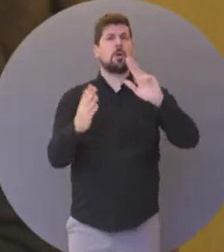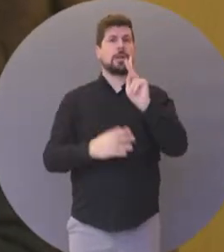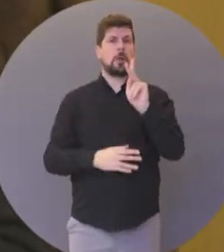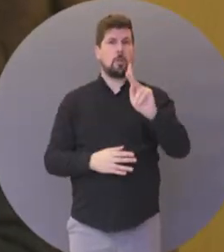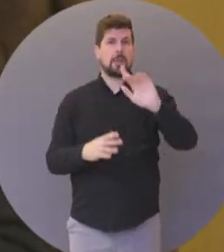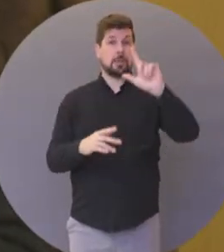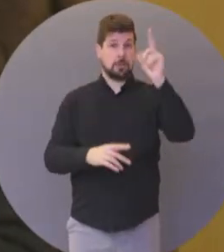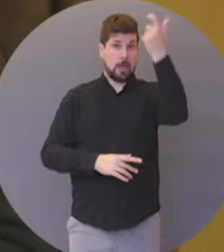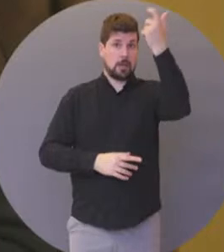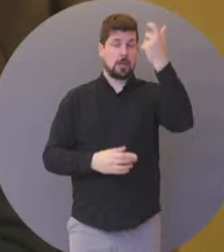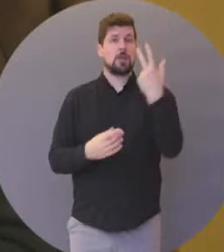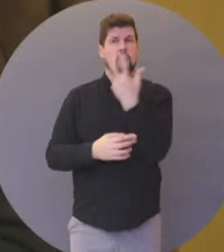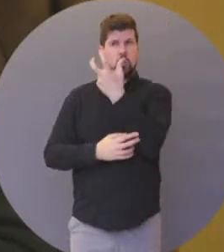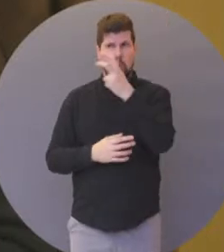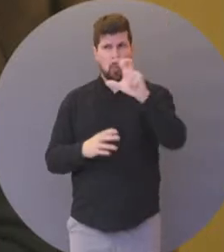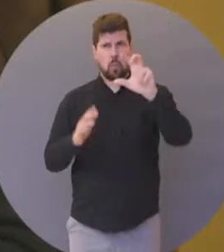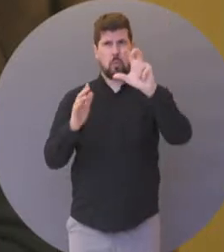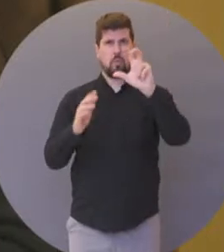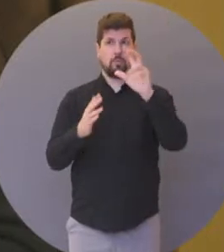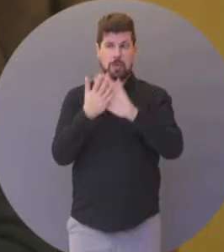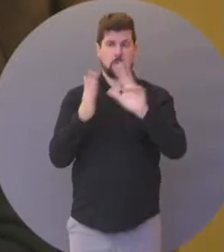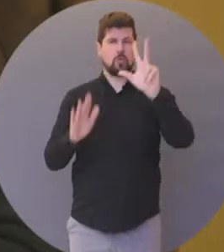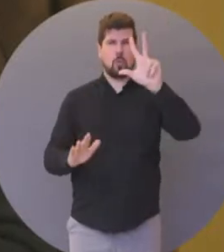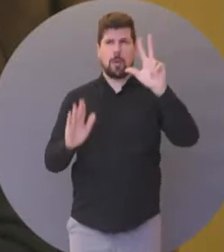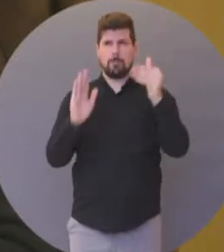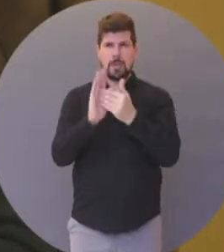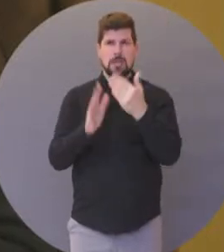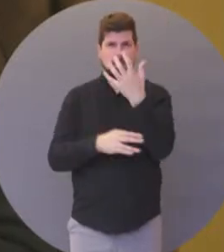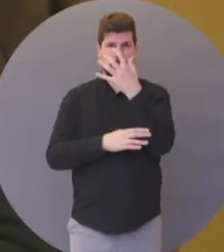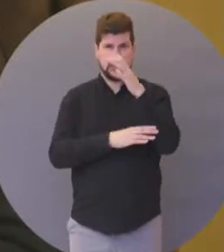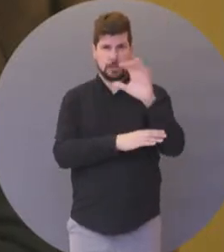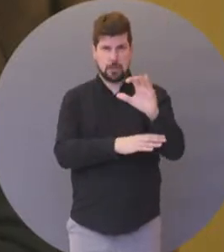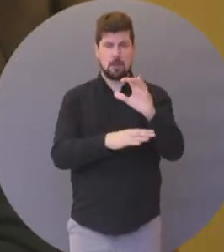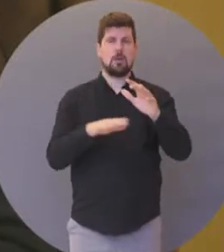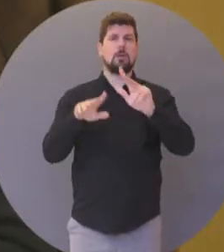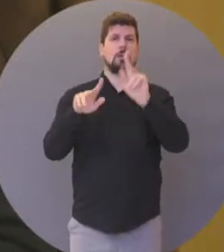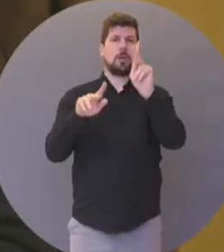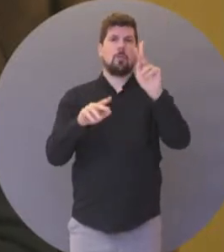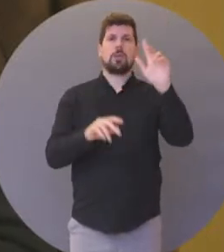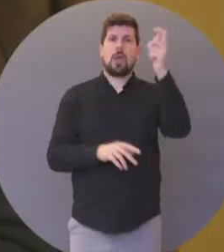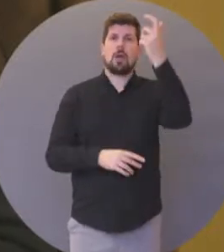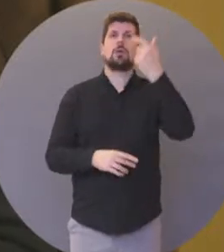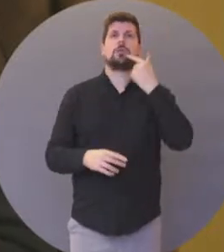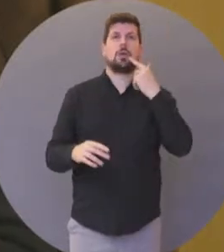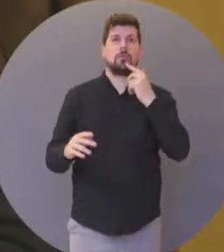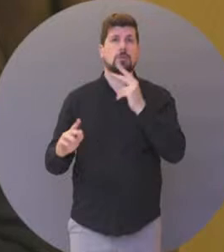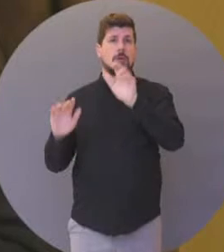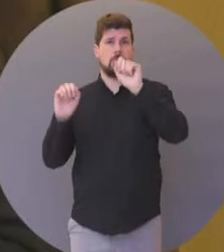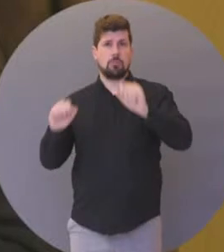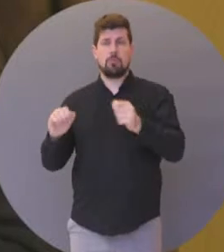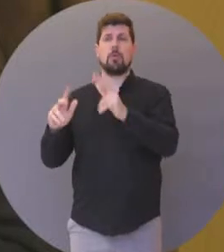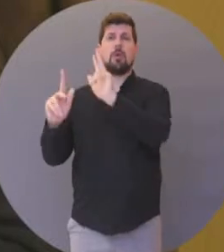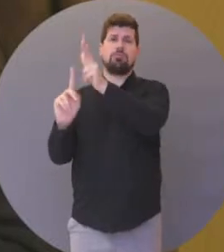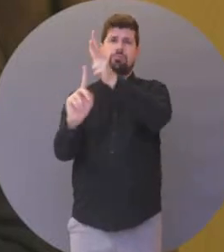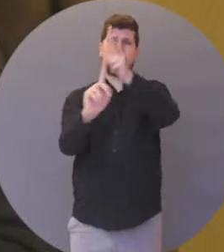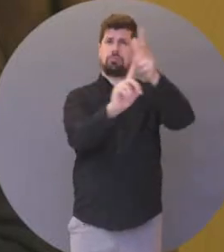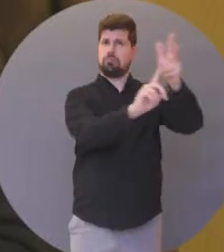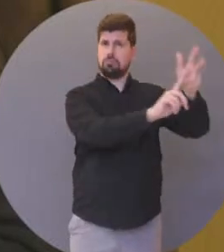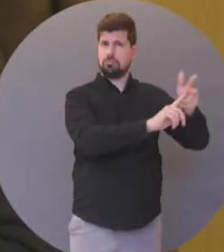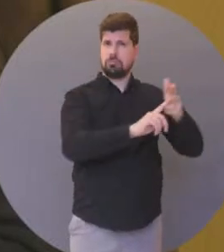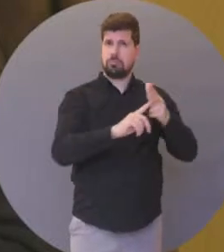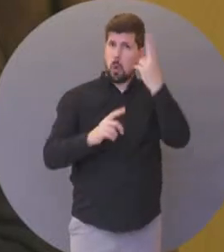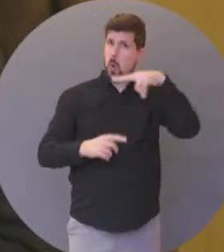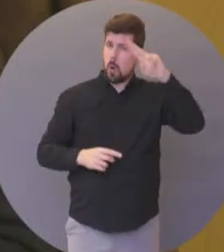littoral ce qui lui confère la seconde place en termes de gisement éolien offshore en Europe le potentiel